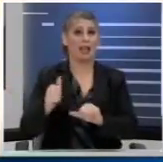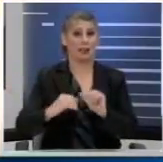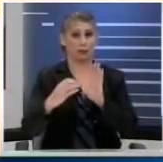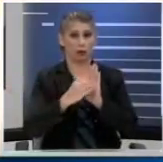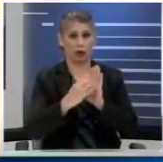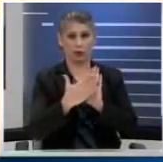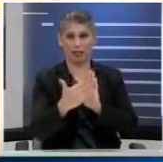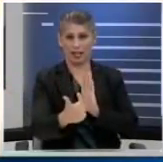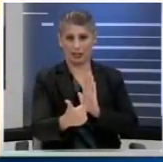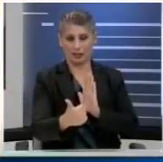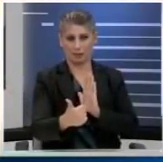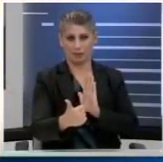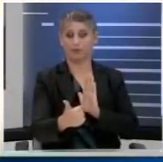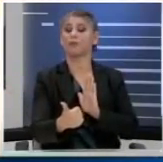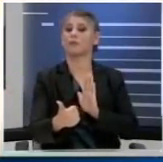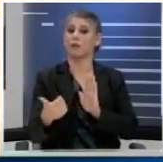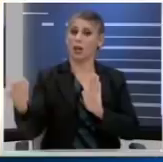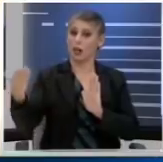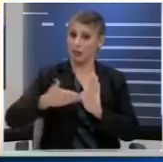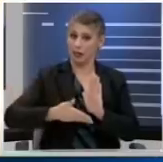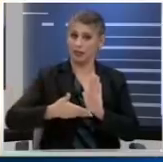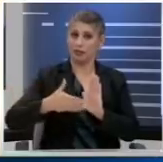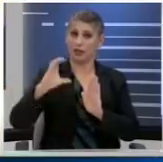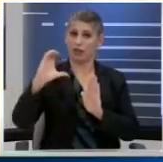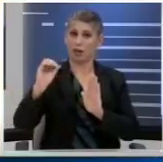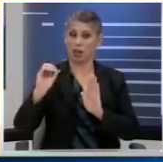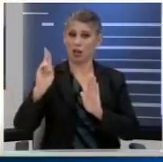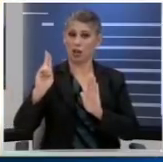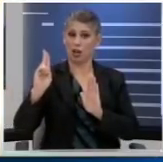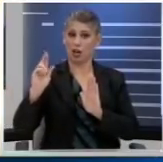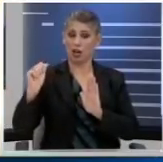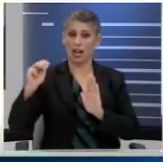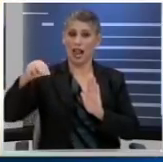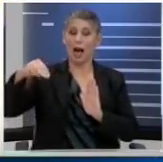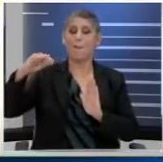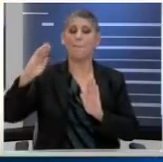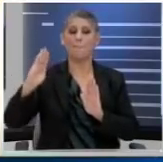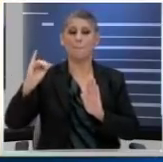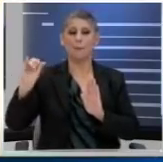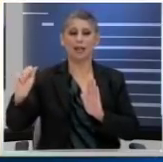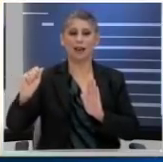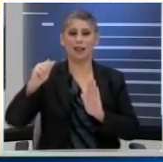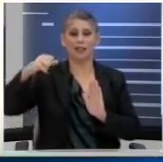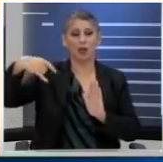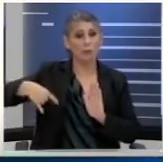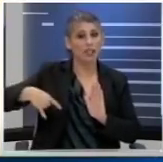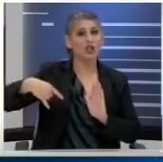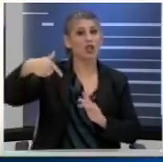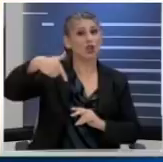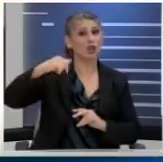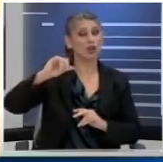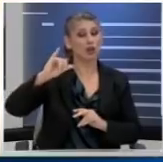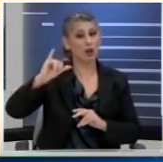άρθρο 16, θα έρθει το Κολάμπια, όπως το λέτε, το Πρίστον, το Γέιλ,